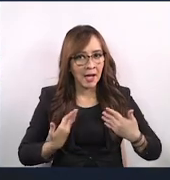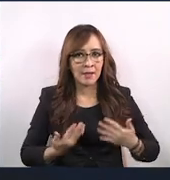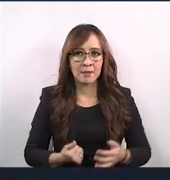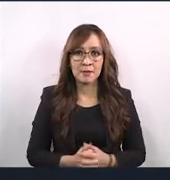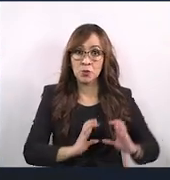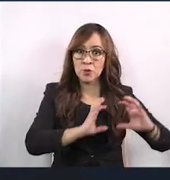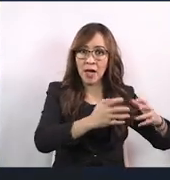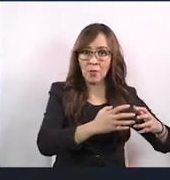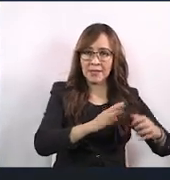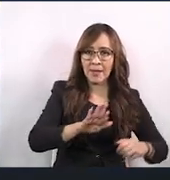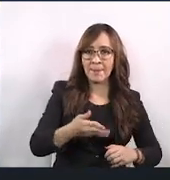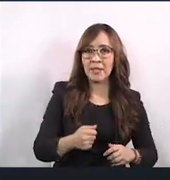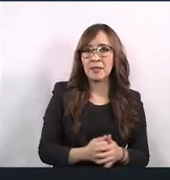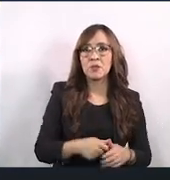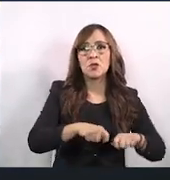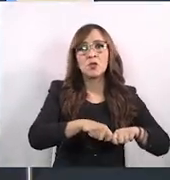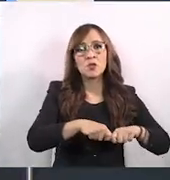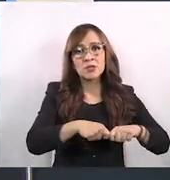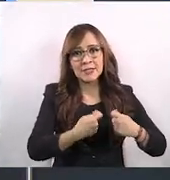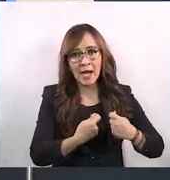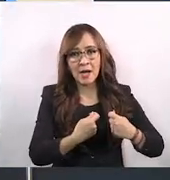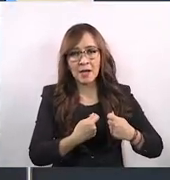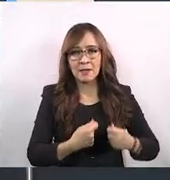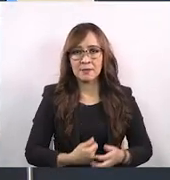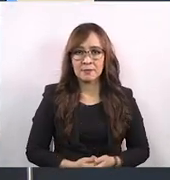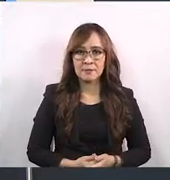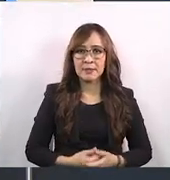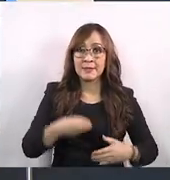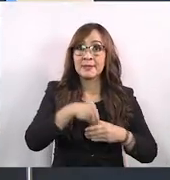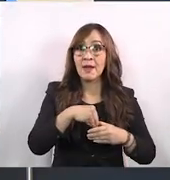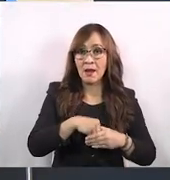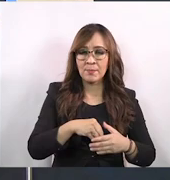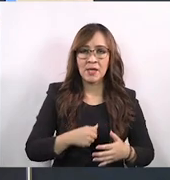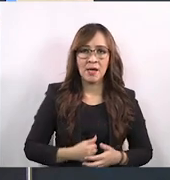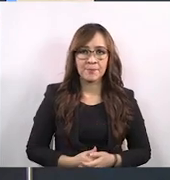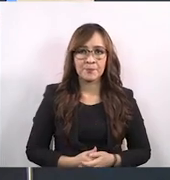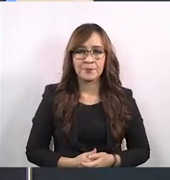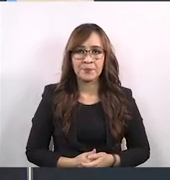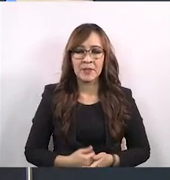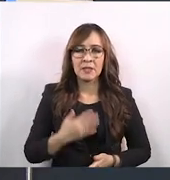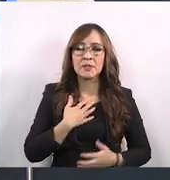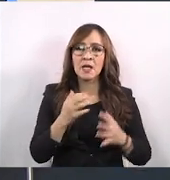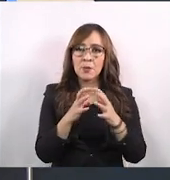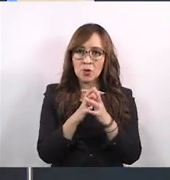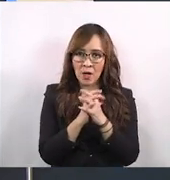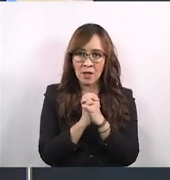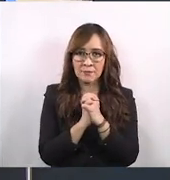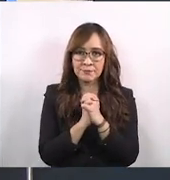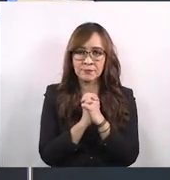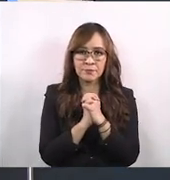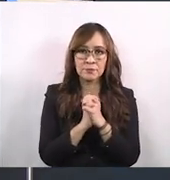Tuhan dalam hidup kita Hai saya sangat konslet Hai karena itu saya